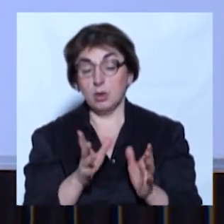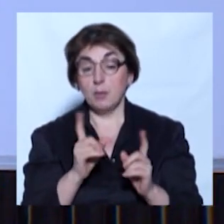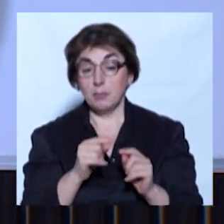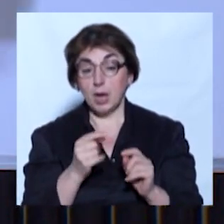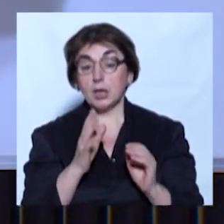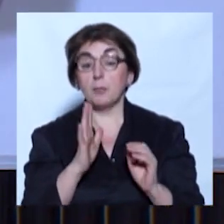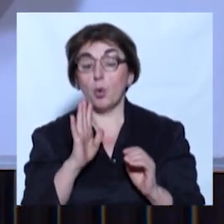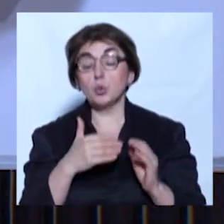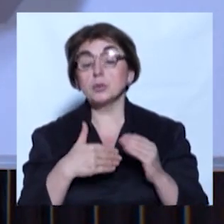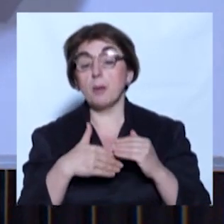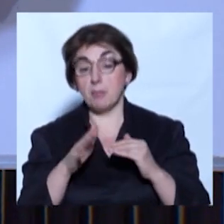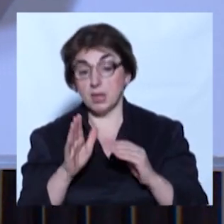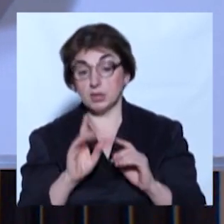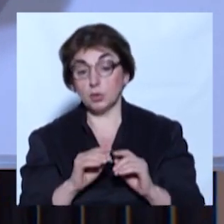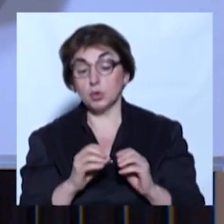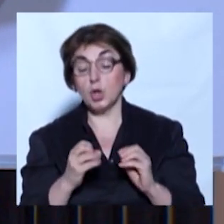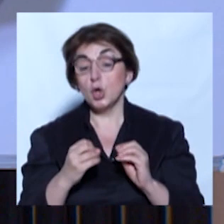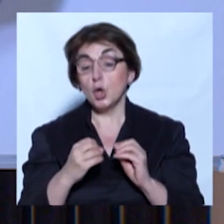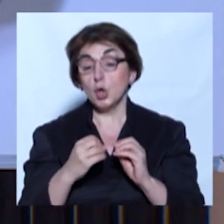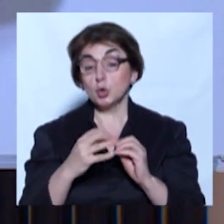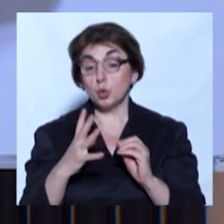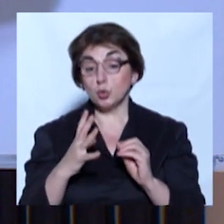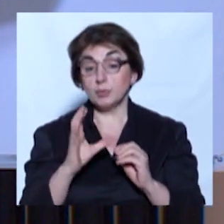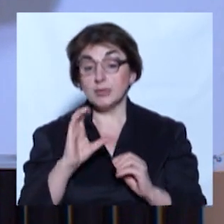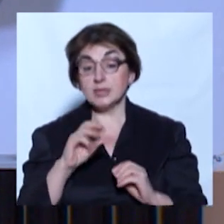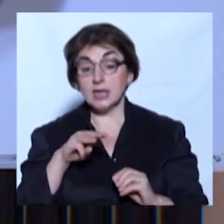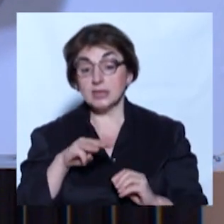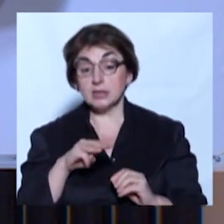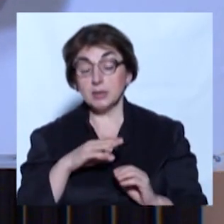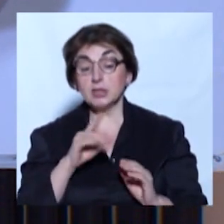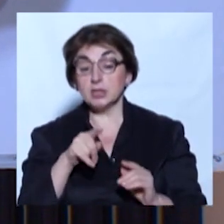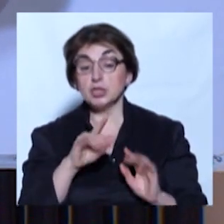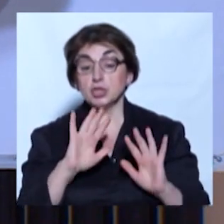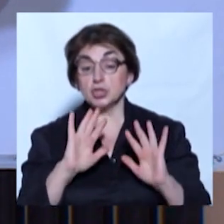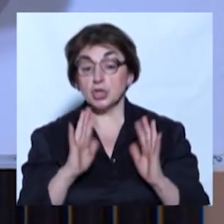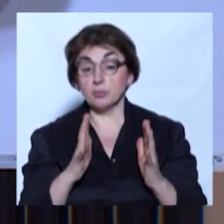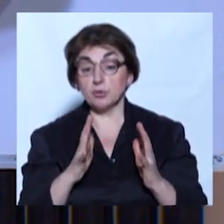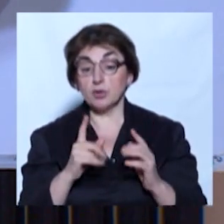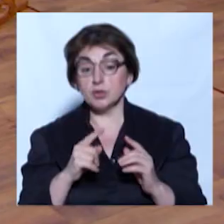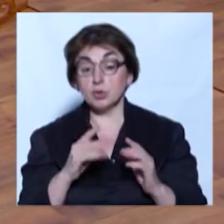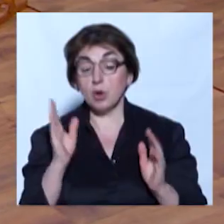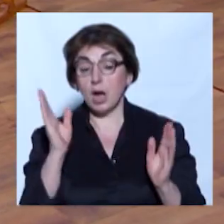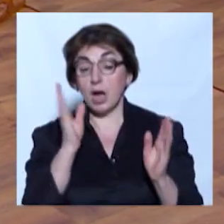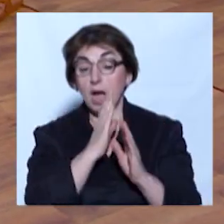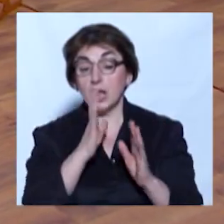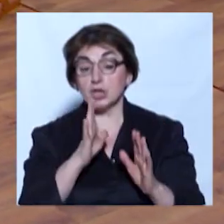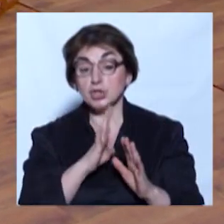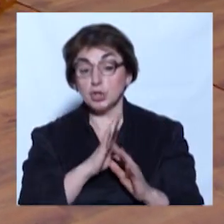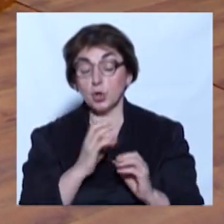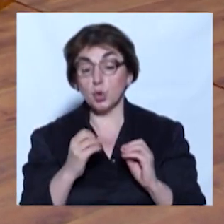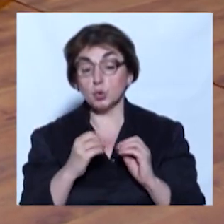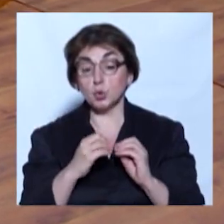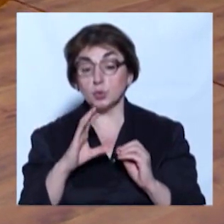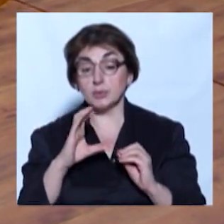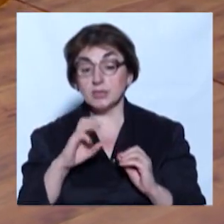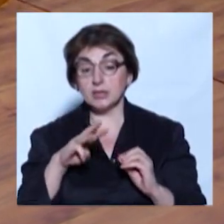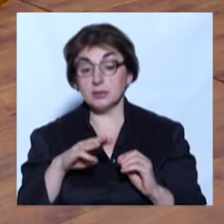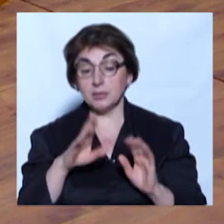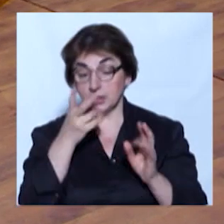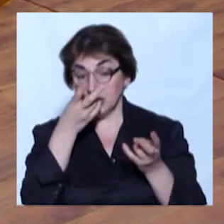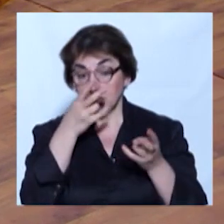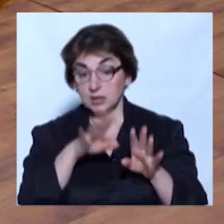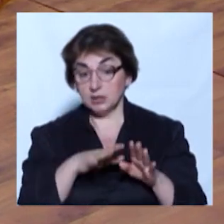Mete Hut Centimetri, Tet Hutmeti Centimetris, Shem Trovashi, Rotesat Haeshi, Hutmeti Centimetri,